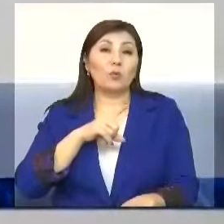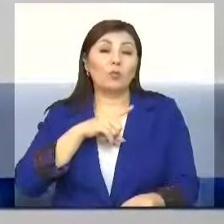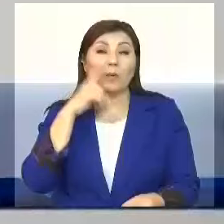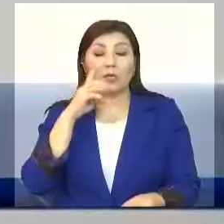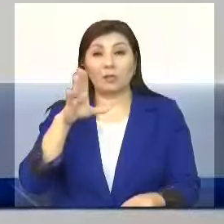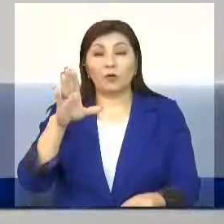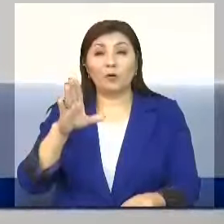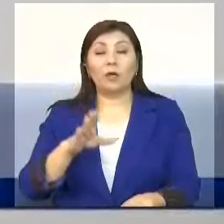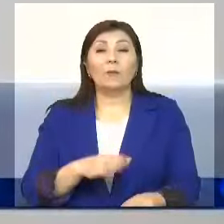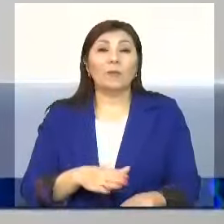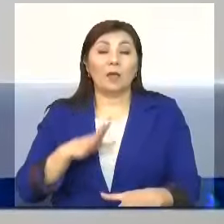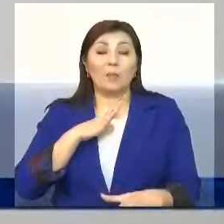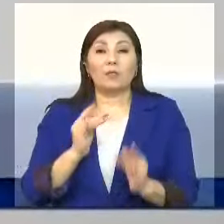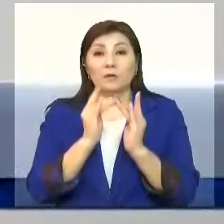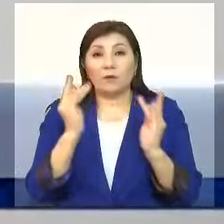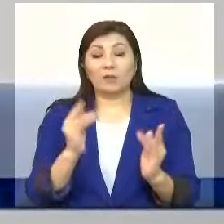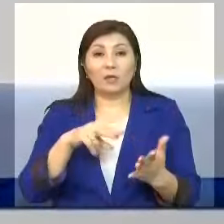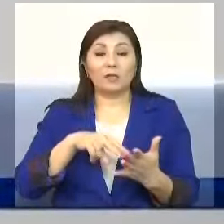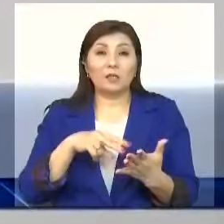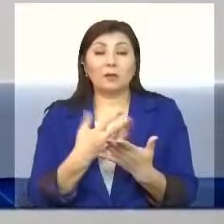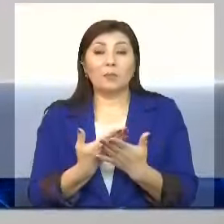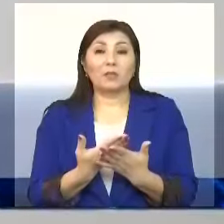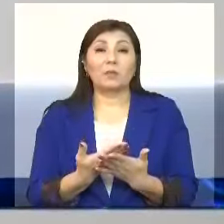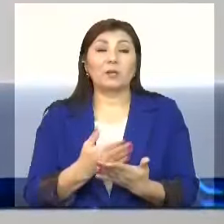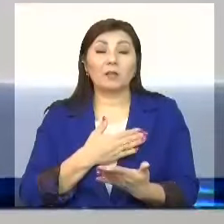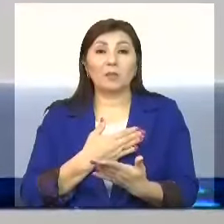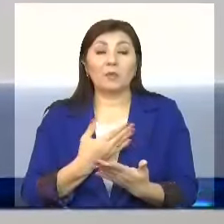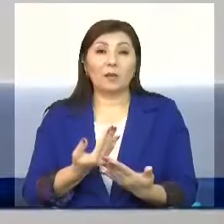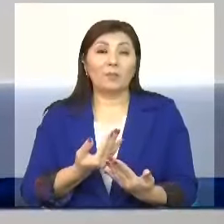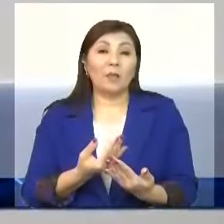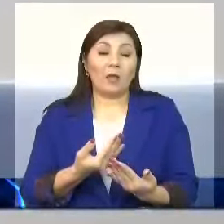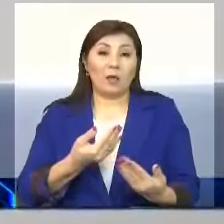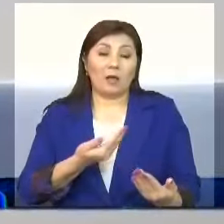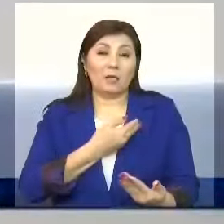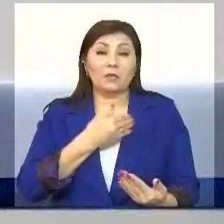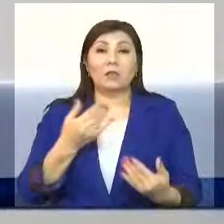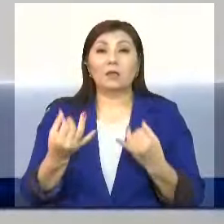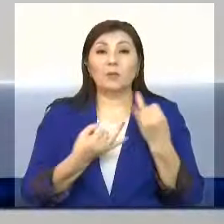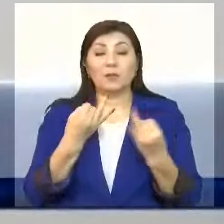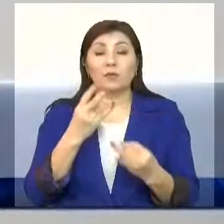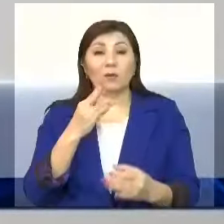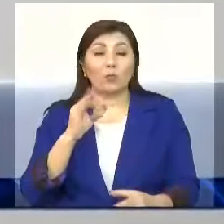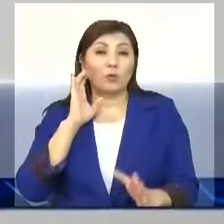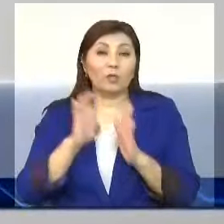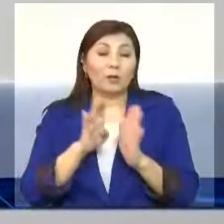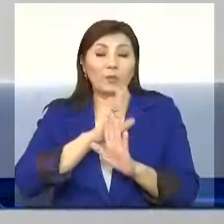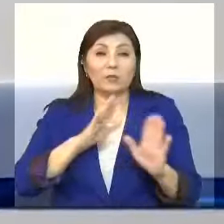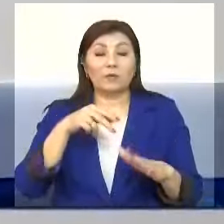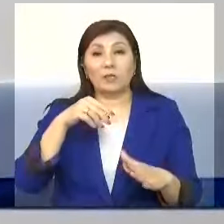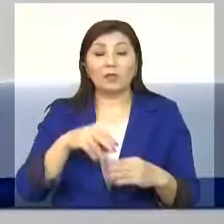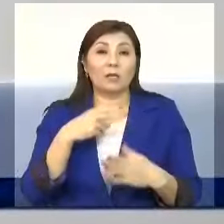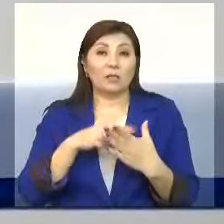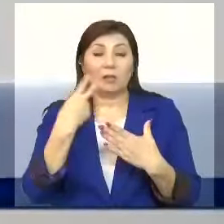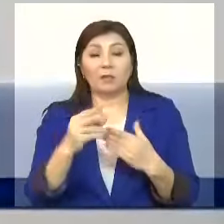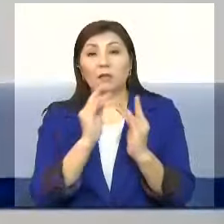у реки под мостом. Когда мы приехали, мы начали вести беседу. Но, несмотря на разговор, подросток все-таки сорвался в воду и начал тонуть. Я, не